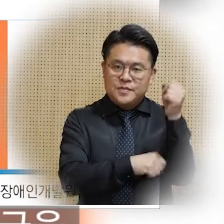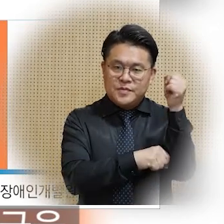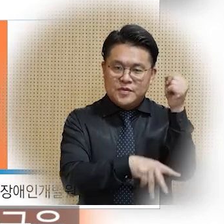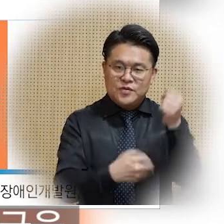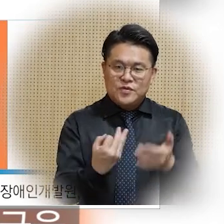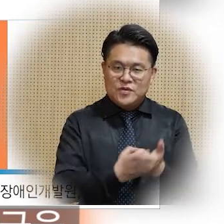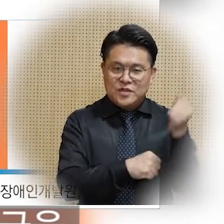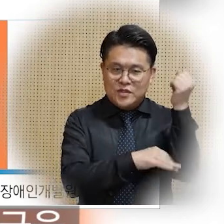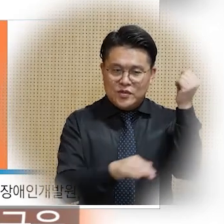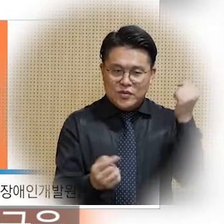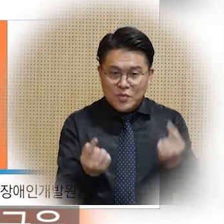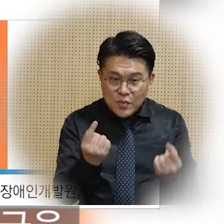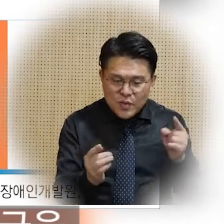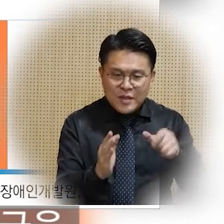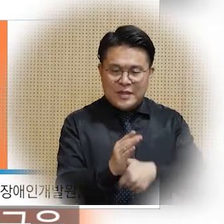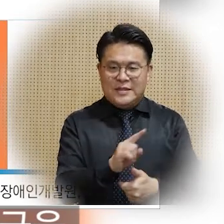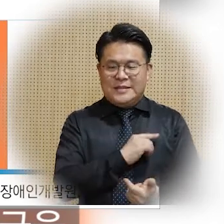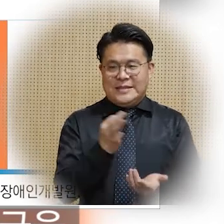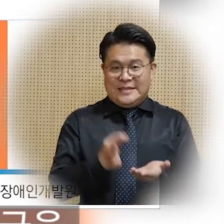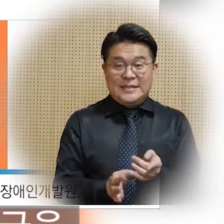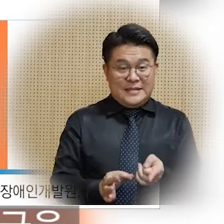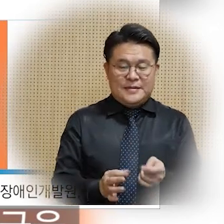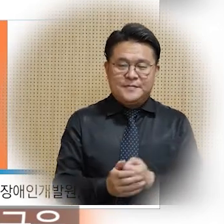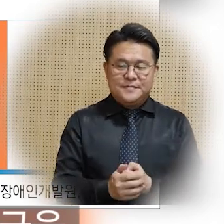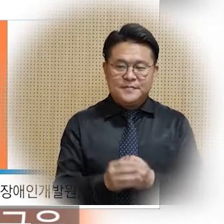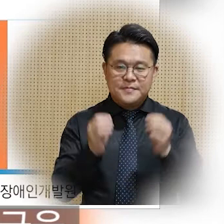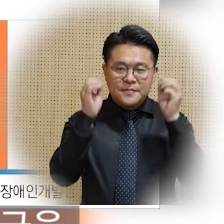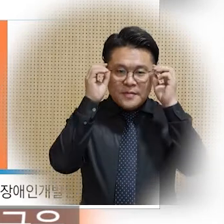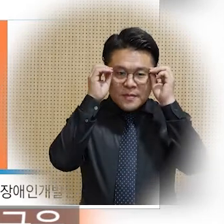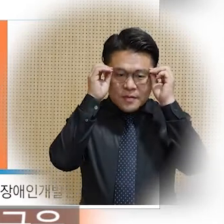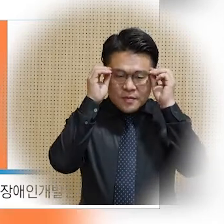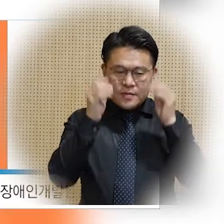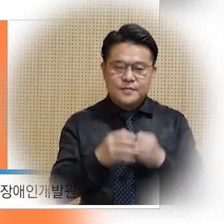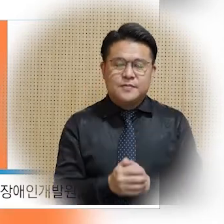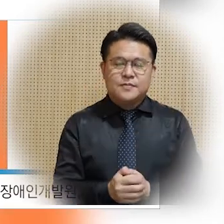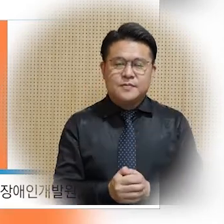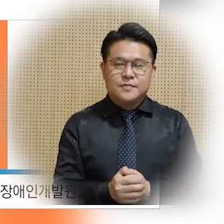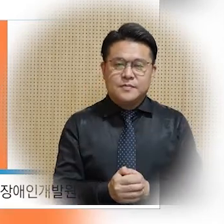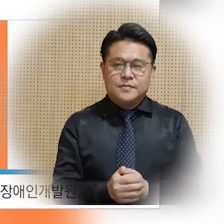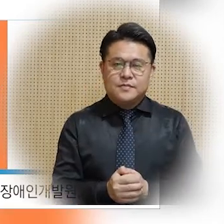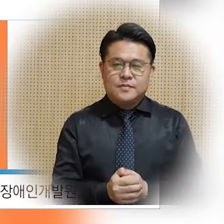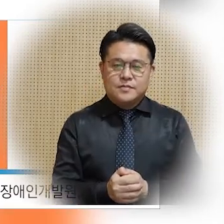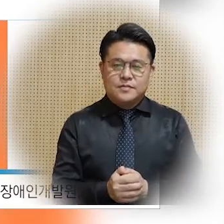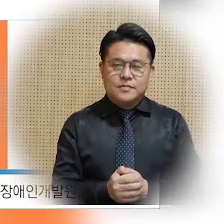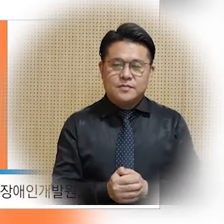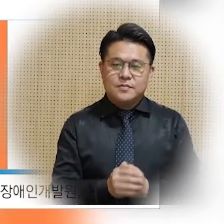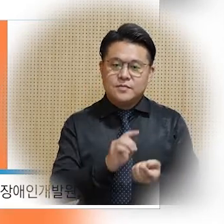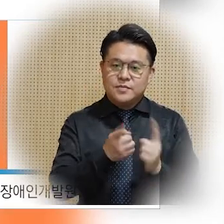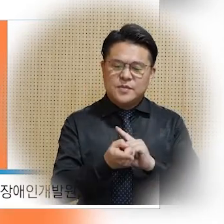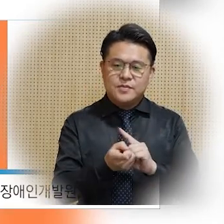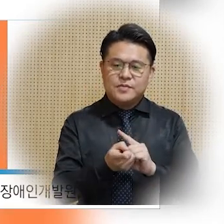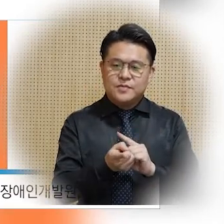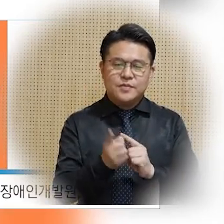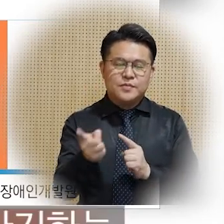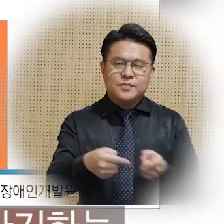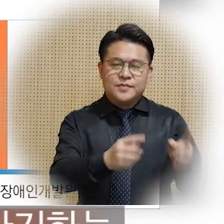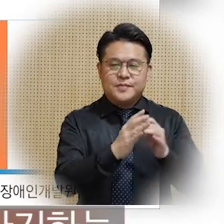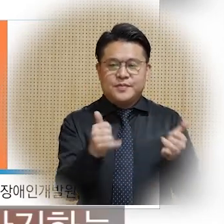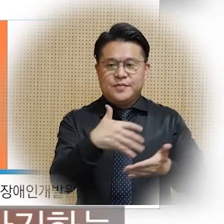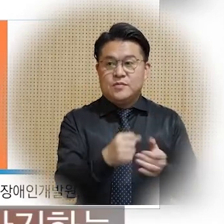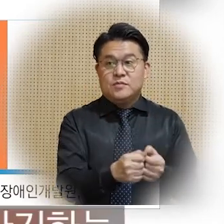최저임금을 비례했을 때는 뭐 가장 낮은 부분이라고 이제 보시면 될 것 같아요. 그 대신 이제 지원 인원수가 이제 좀 많이